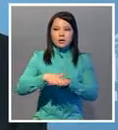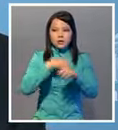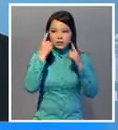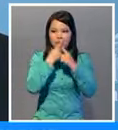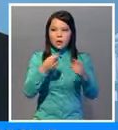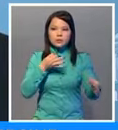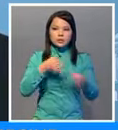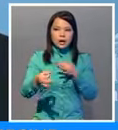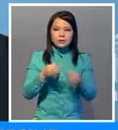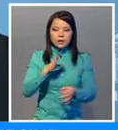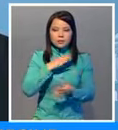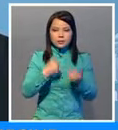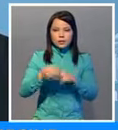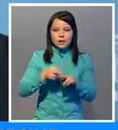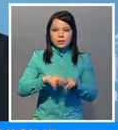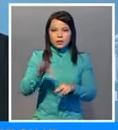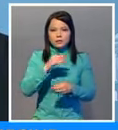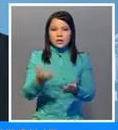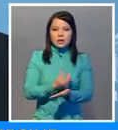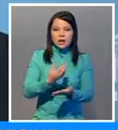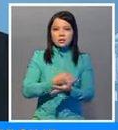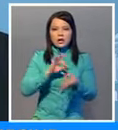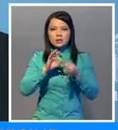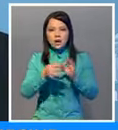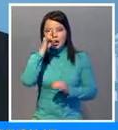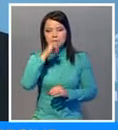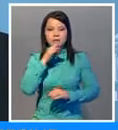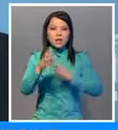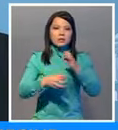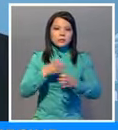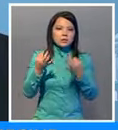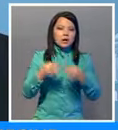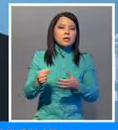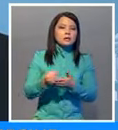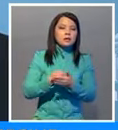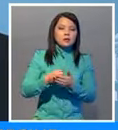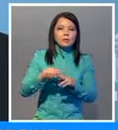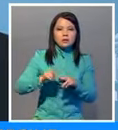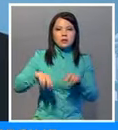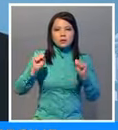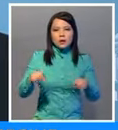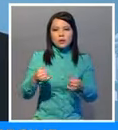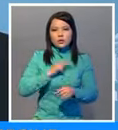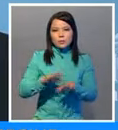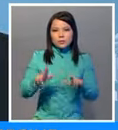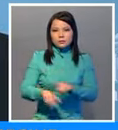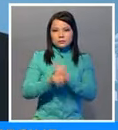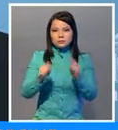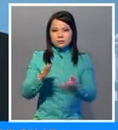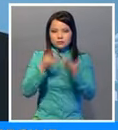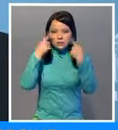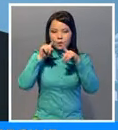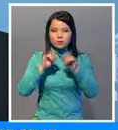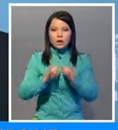да талқыладық. Соңғы жылдары қол жеткен жетістіктерді де сөз еттік. Қазақстан әлемдік дағдарыстың қиындықтарына төтеп бере алады. Жұмыс орындарын құрып,